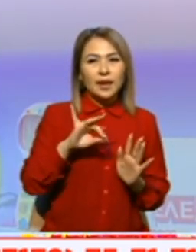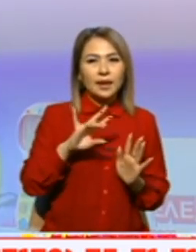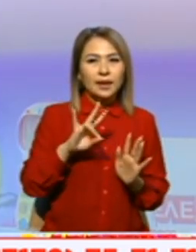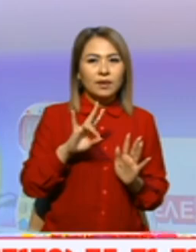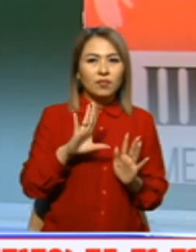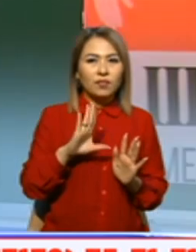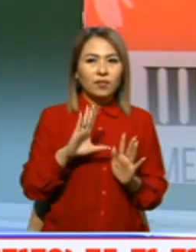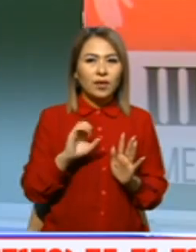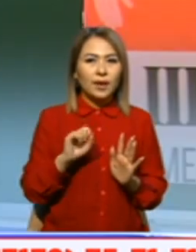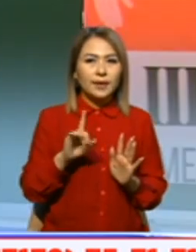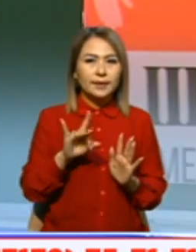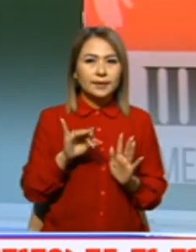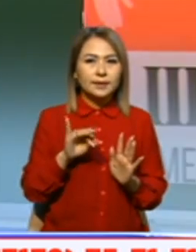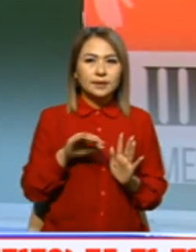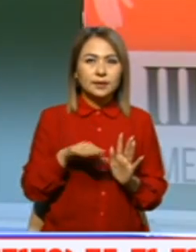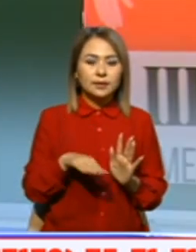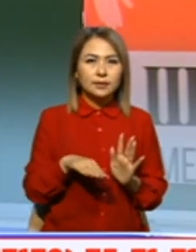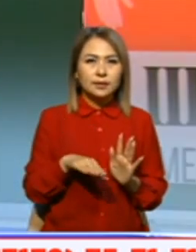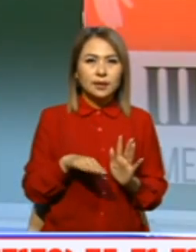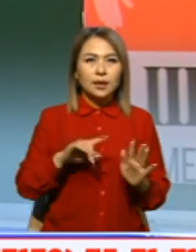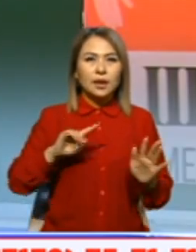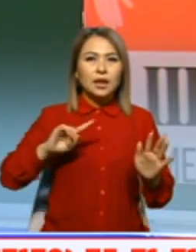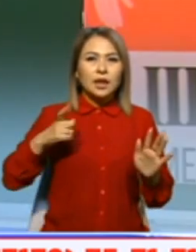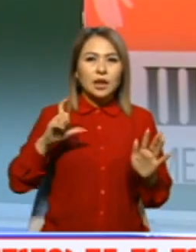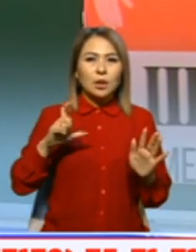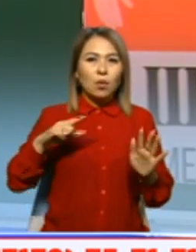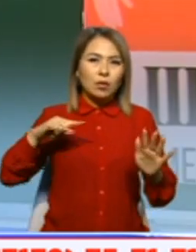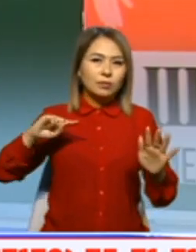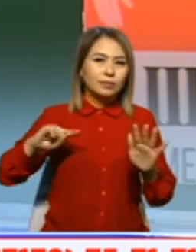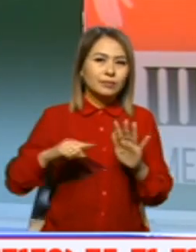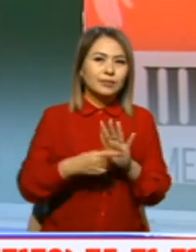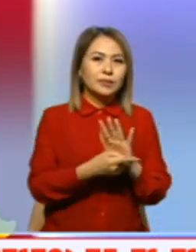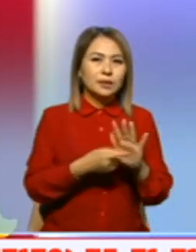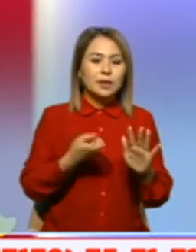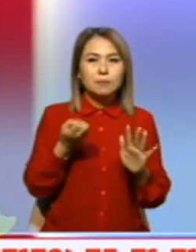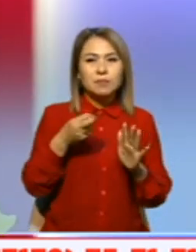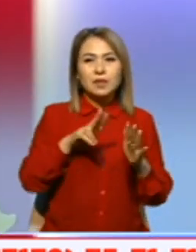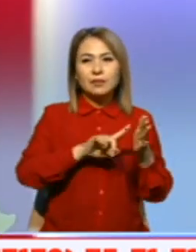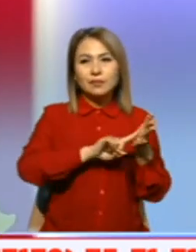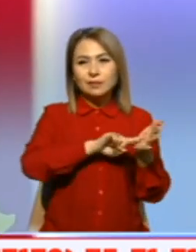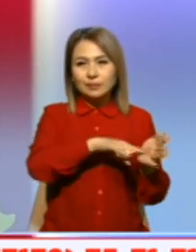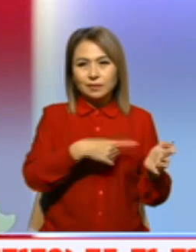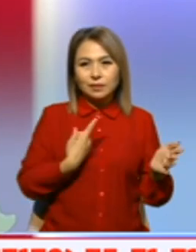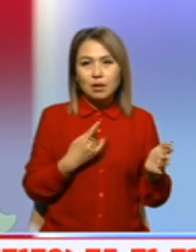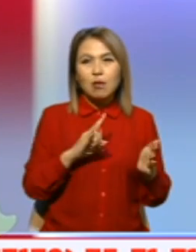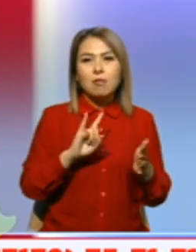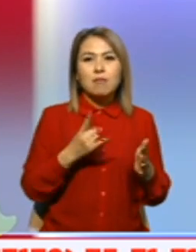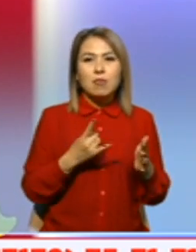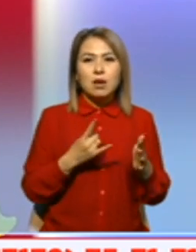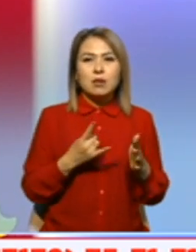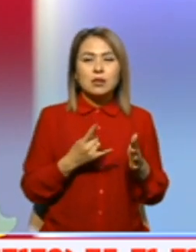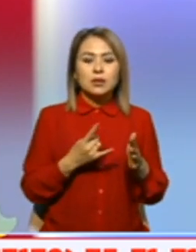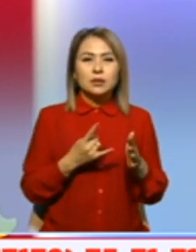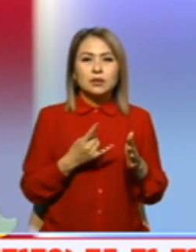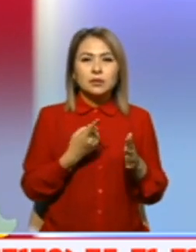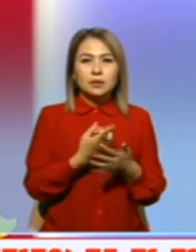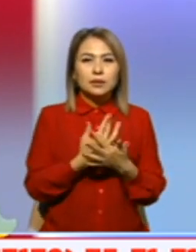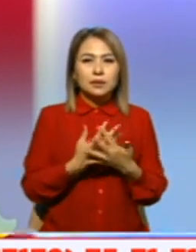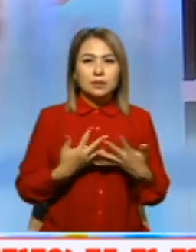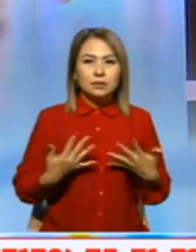дегеніміз, іш қуысына ине арқылы баладан белгілі бір биоматериал алады. Ол биоматериалдардың